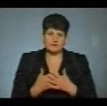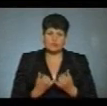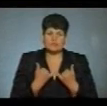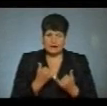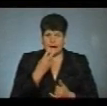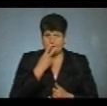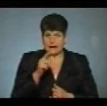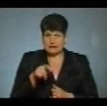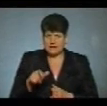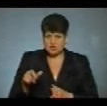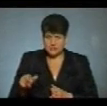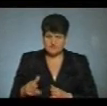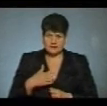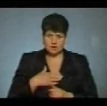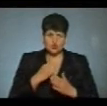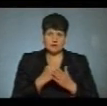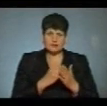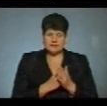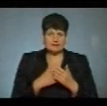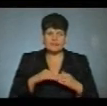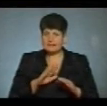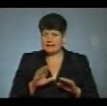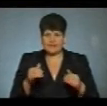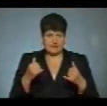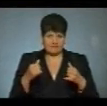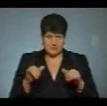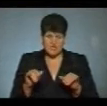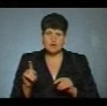глядачів нашого каналу не дивина те, що